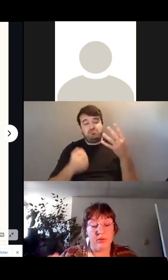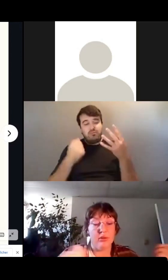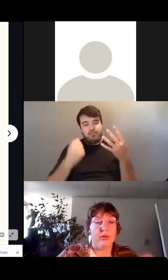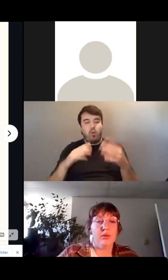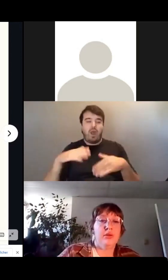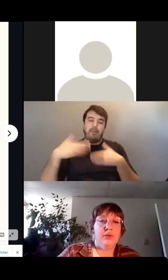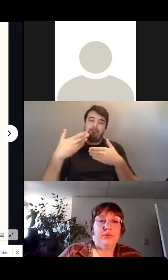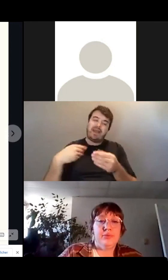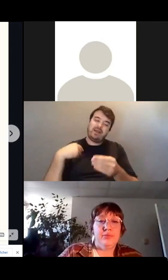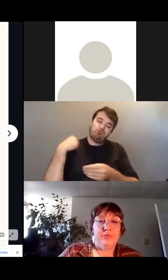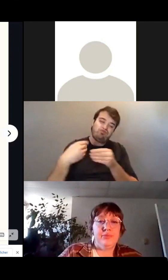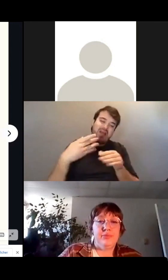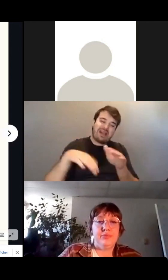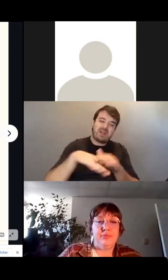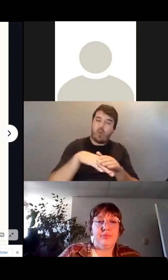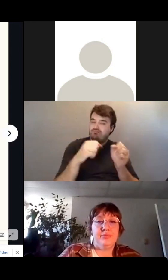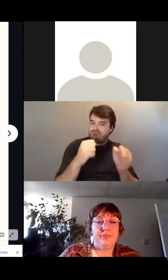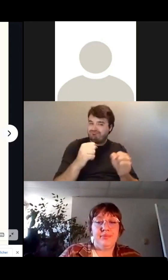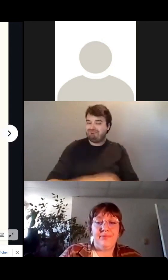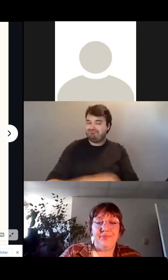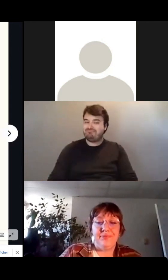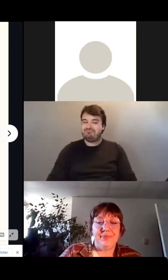après.